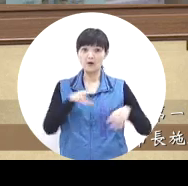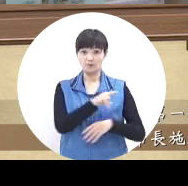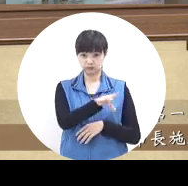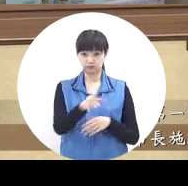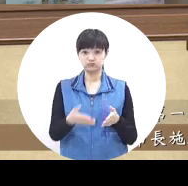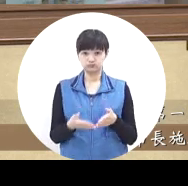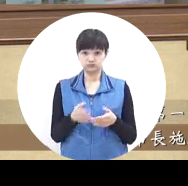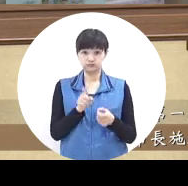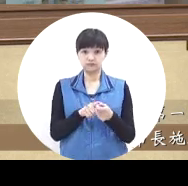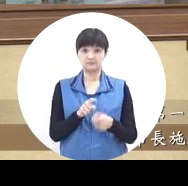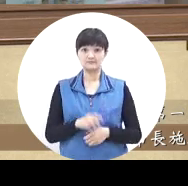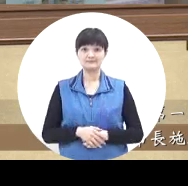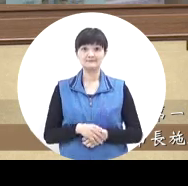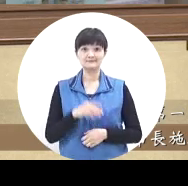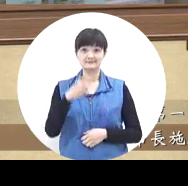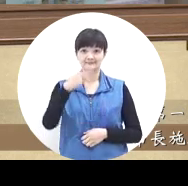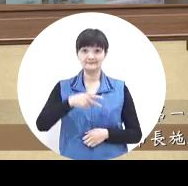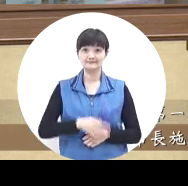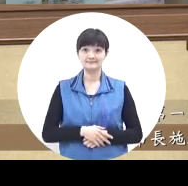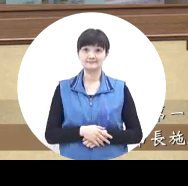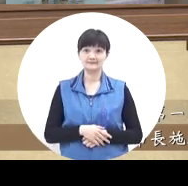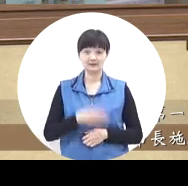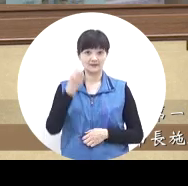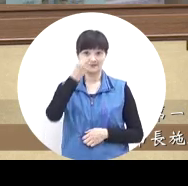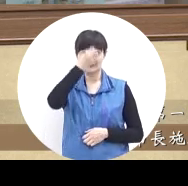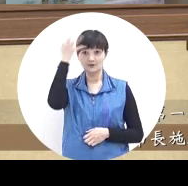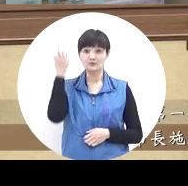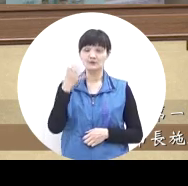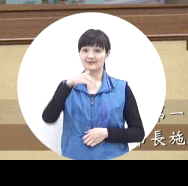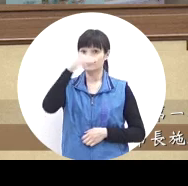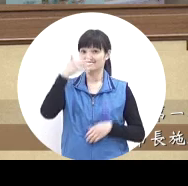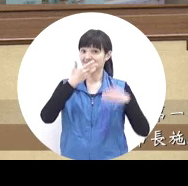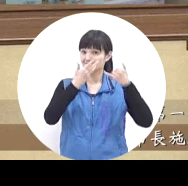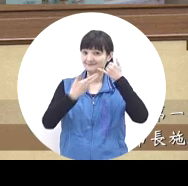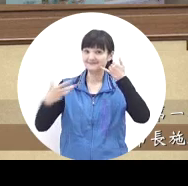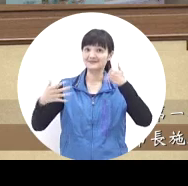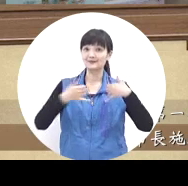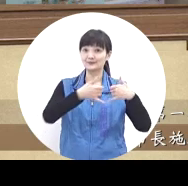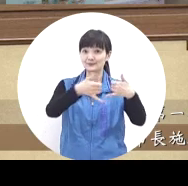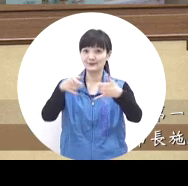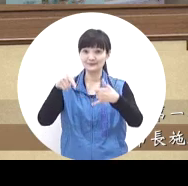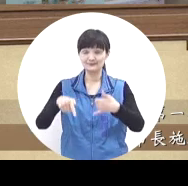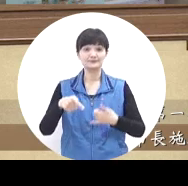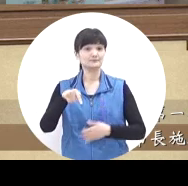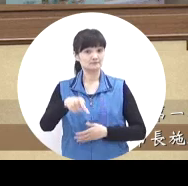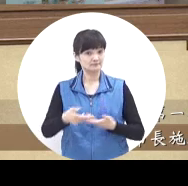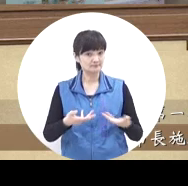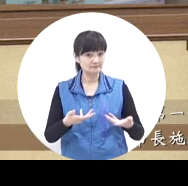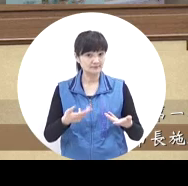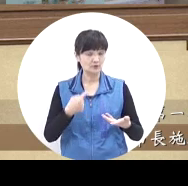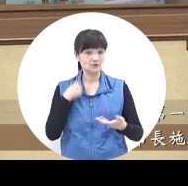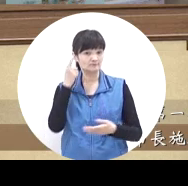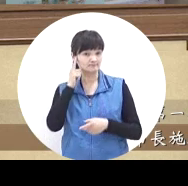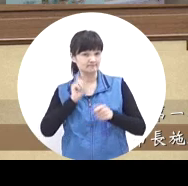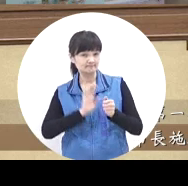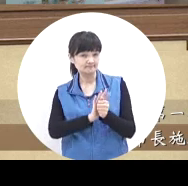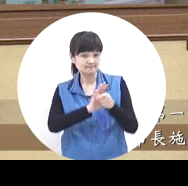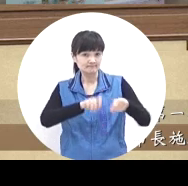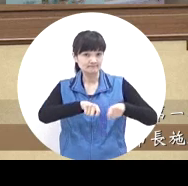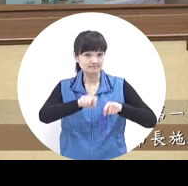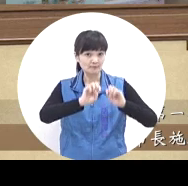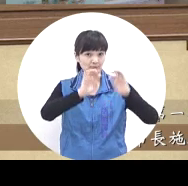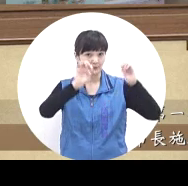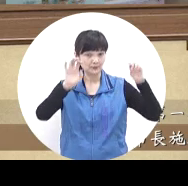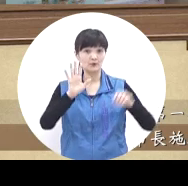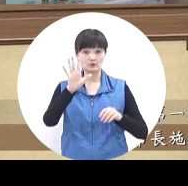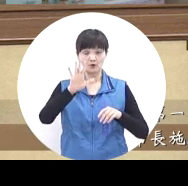至于有关青春山海线旅游的品牌，已经经过一段时间的推动，我们包括开发限定的礼